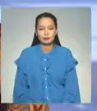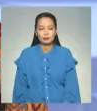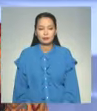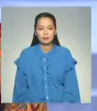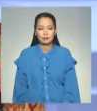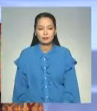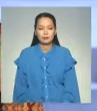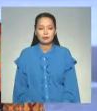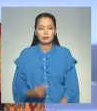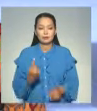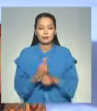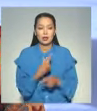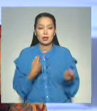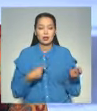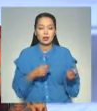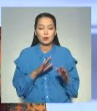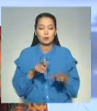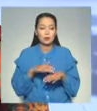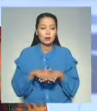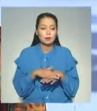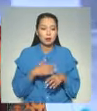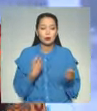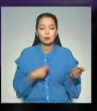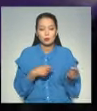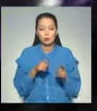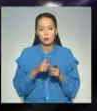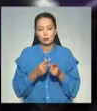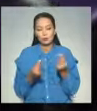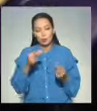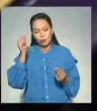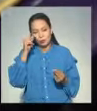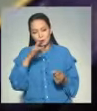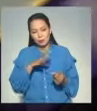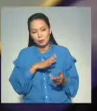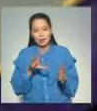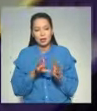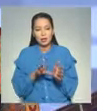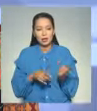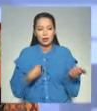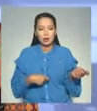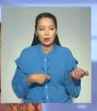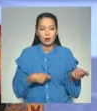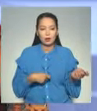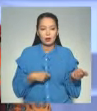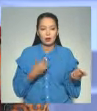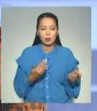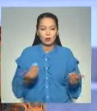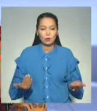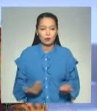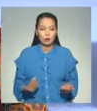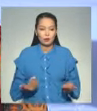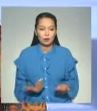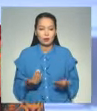Алғашқыда классикалық домбыра дейміз, классикалық домбырамен ойнап жүрдім. Жалпы электродомбыра негізі мен өмірде осы